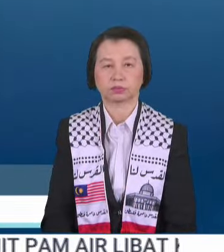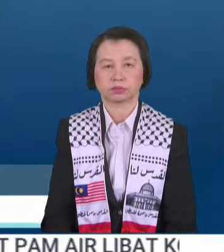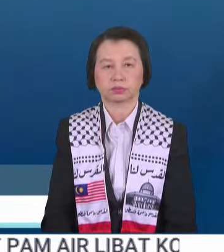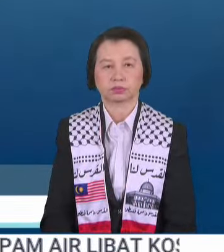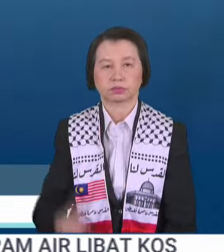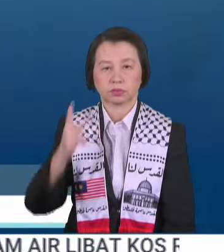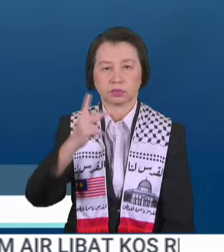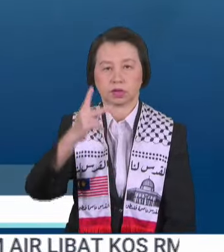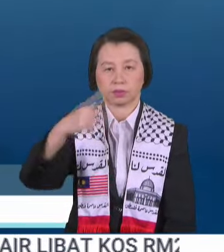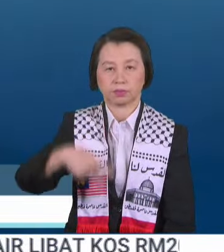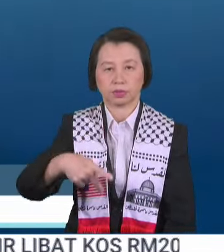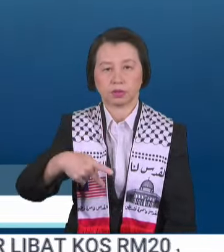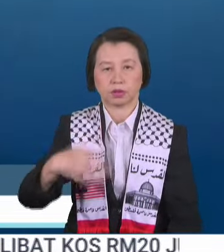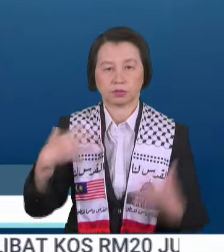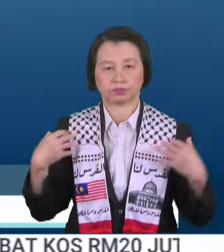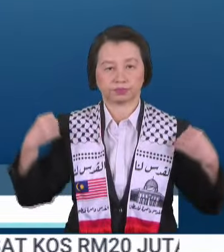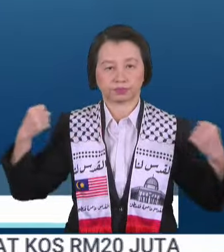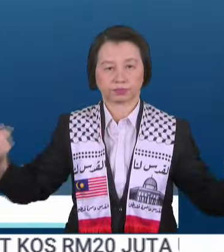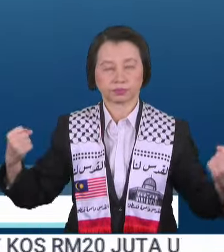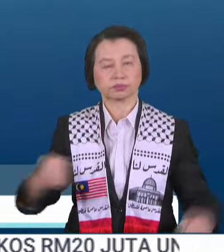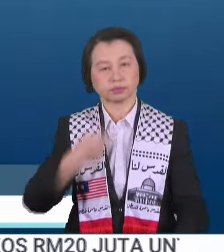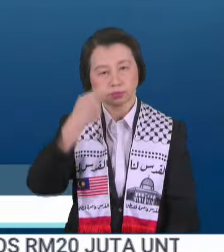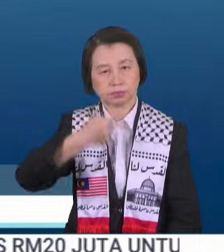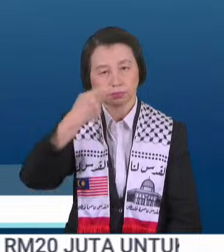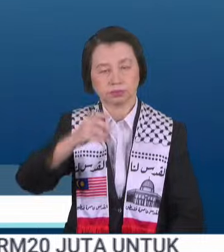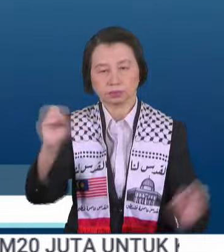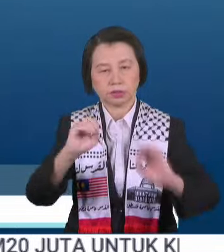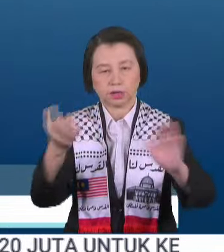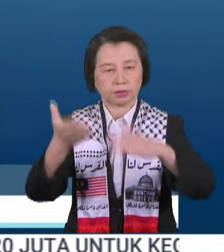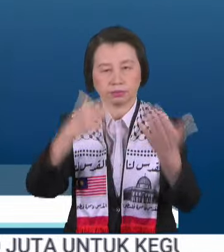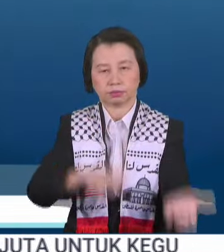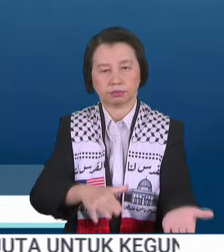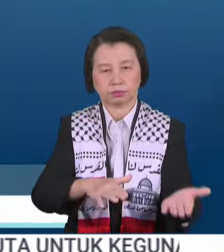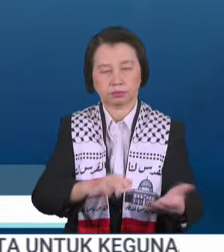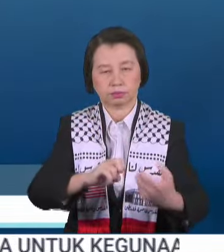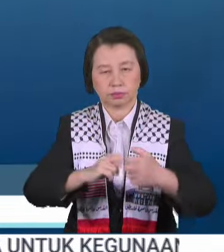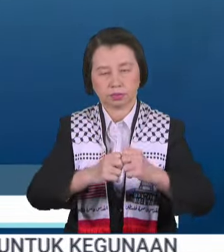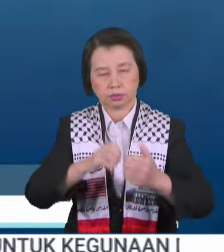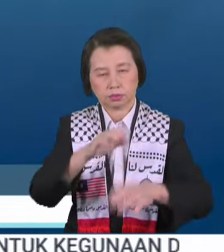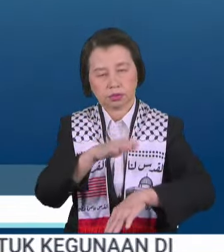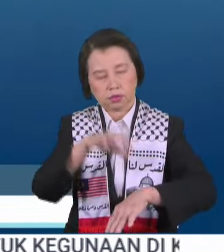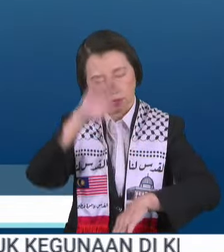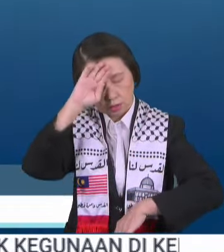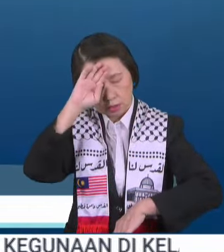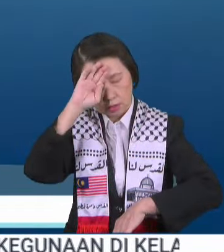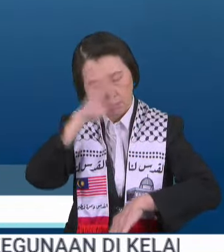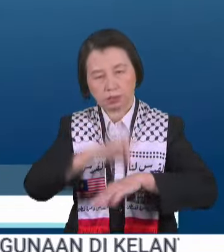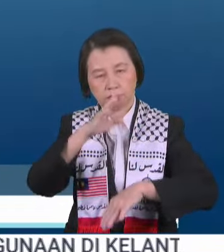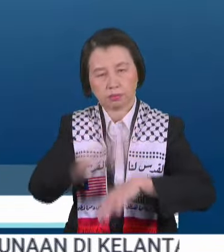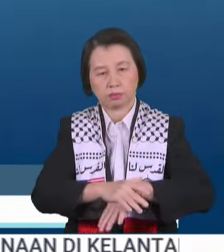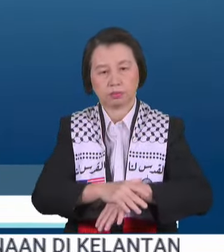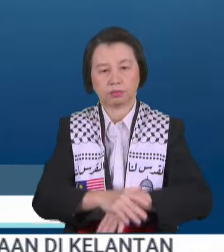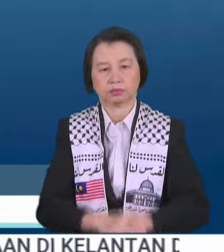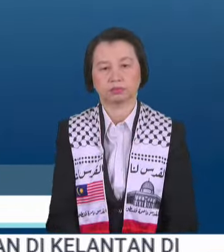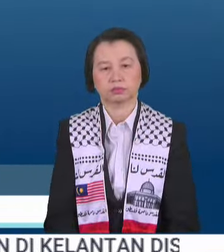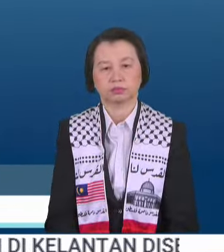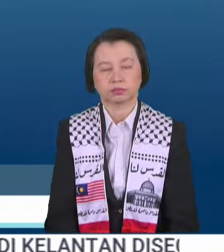Ketua Pengarah Kesihatan Datuk Dr. Muhammad Razi Abu Hassan kata tiada kematian akibat komplikasi demam denggi dilaporkan pada